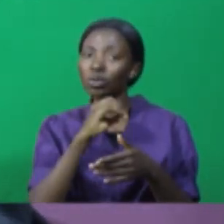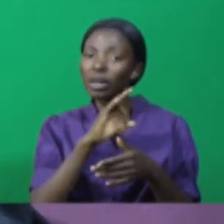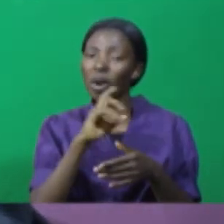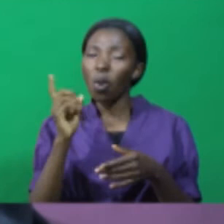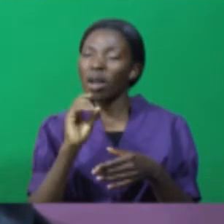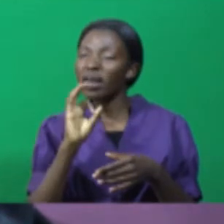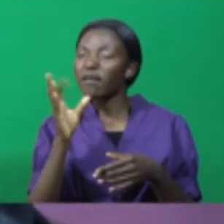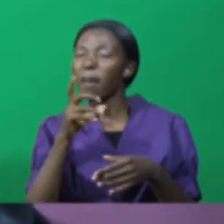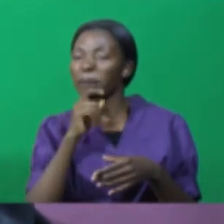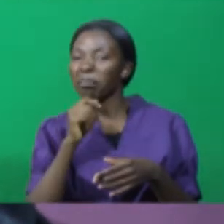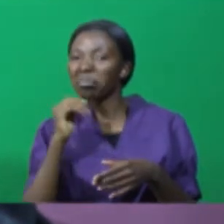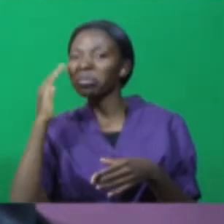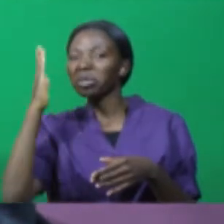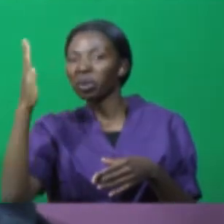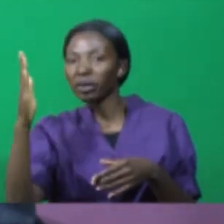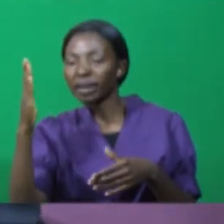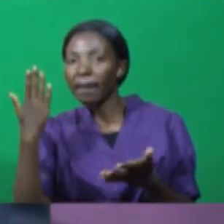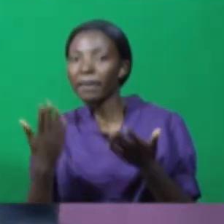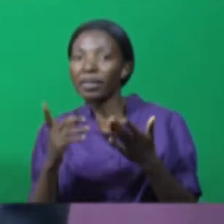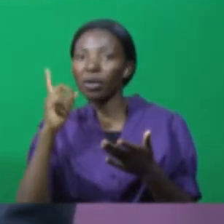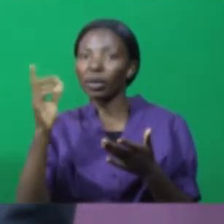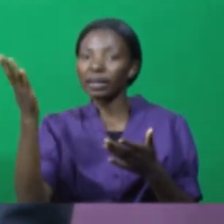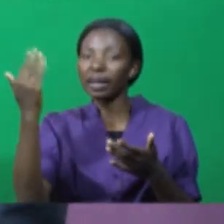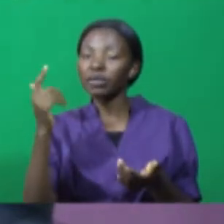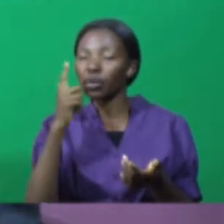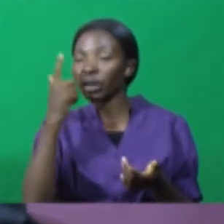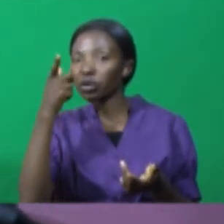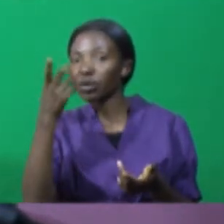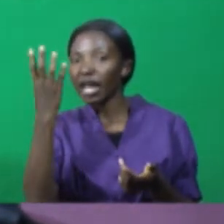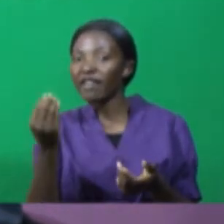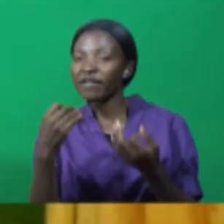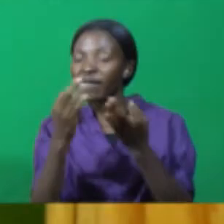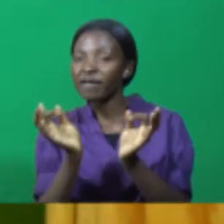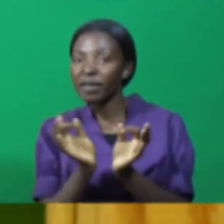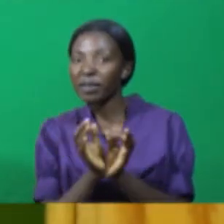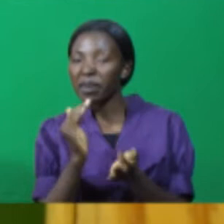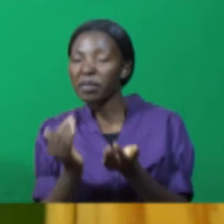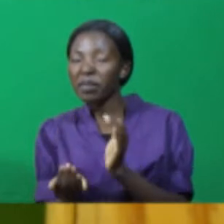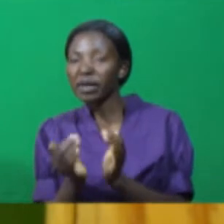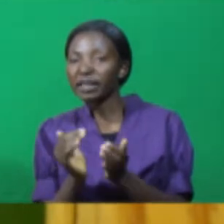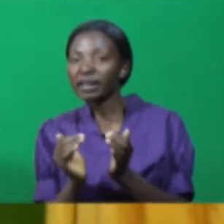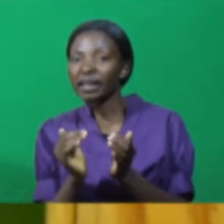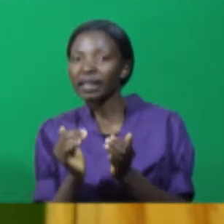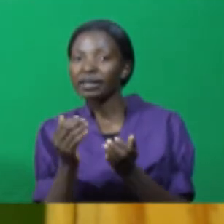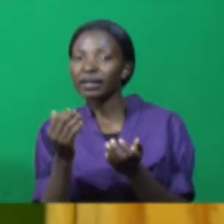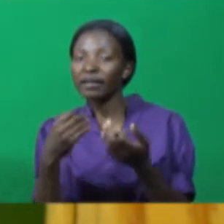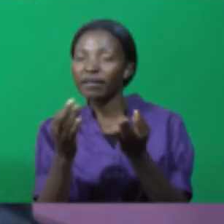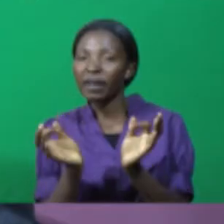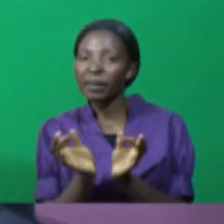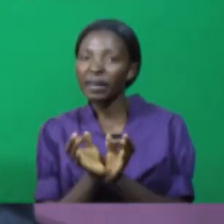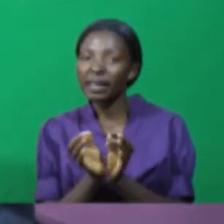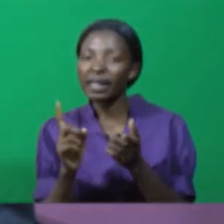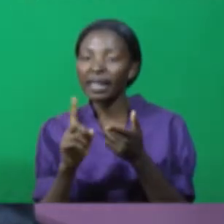vakuru vega vega. Zviri kuita kunge zvinonzi Mwari anozoya kanowane mhuri yako kuchengetera musha wako, okuchengetera vanhu vako, kana